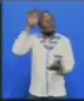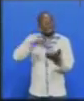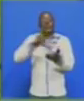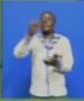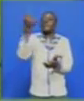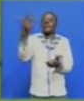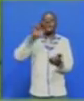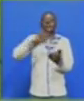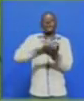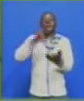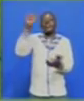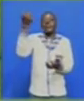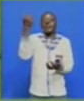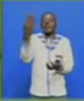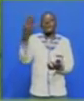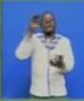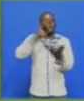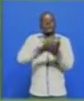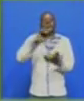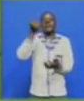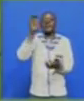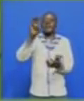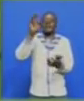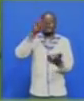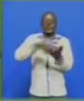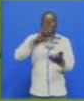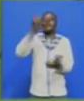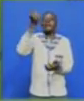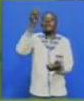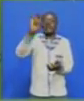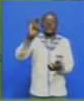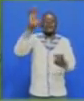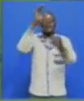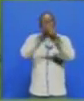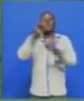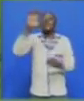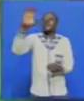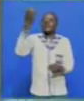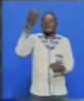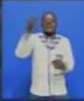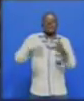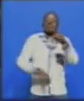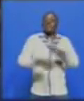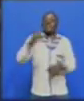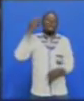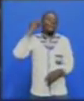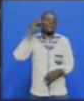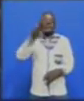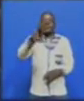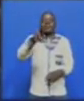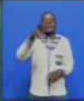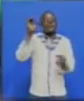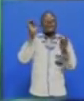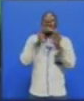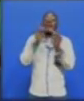2014, 2016 et maintenant 2017, Cristiano Ronaldo a obtenu le 5e ballon d'or de sa carrière, de quoi égaler le